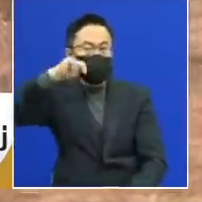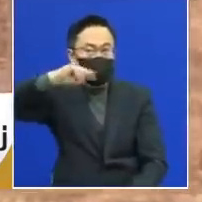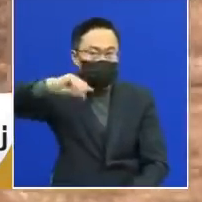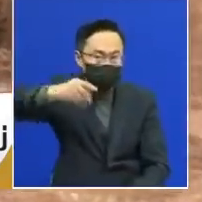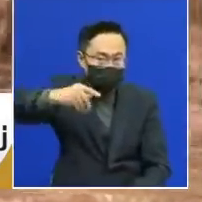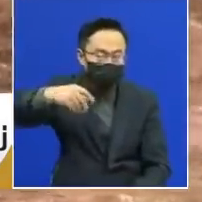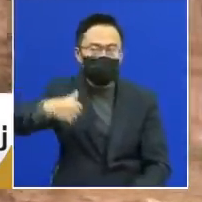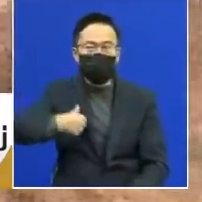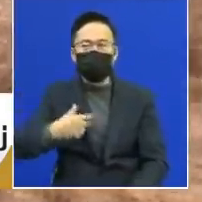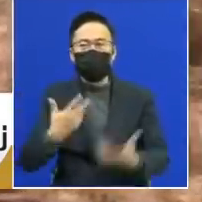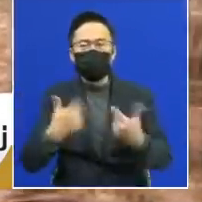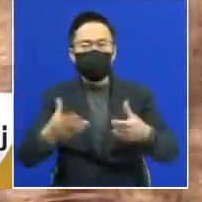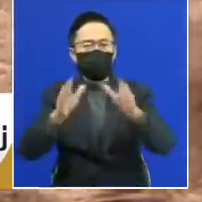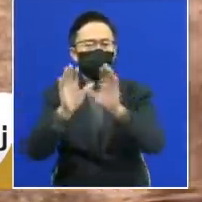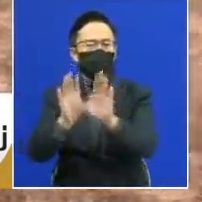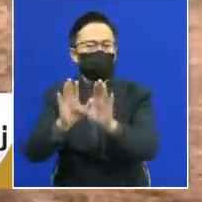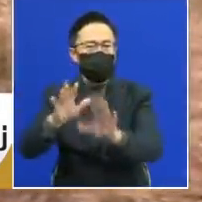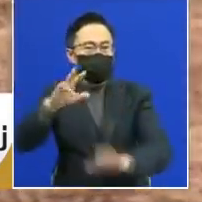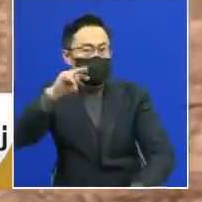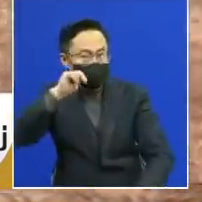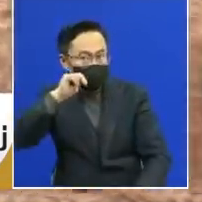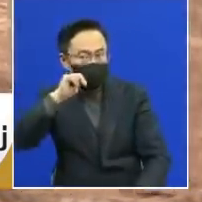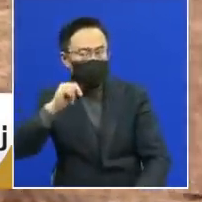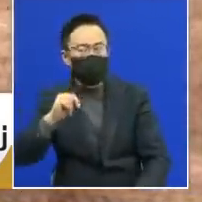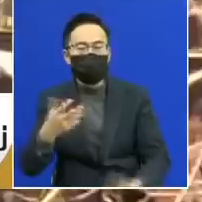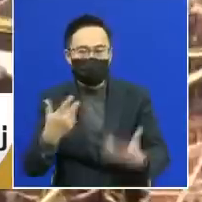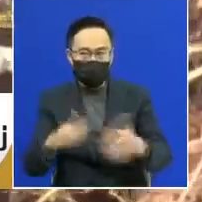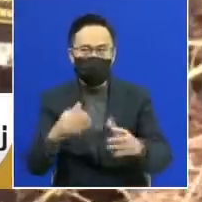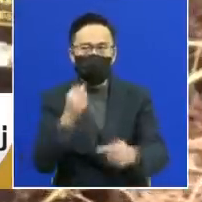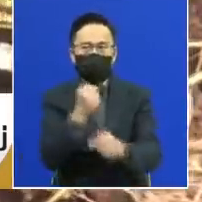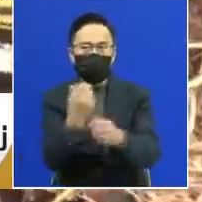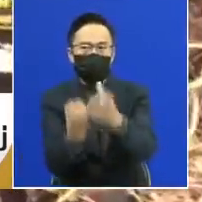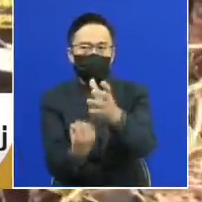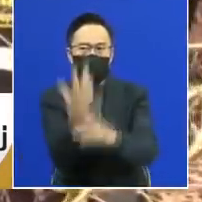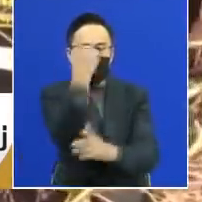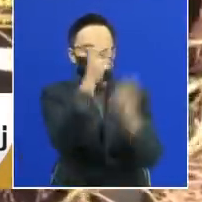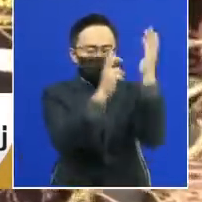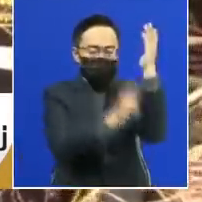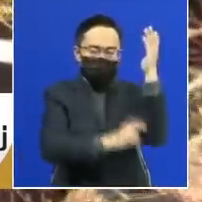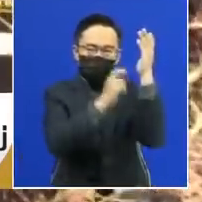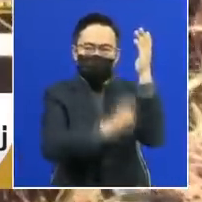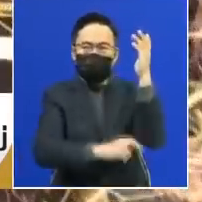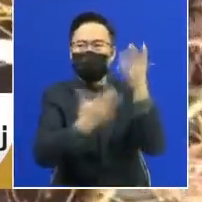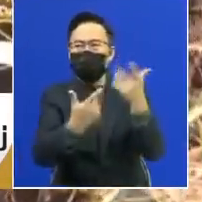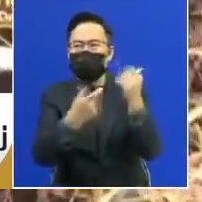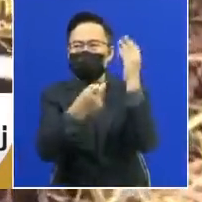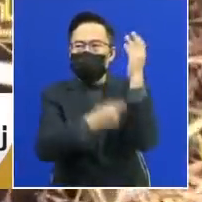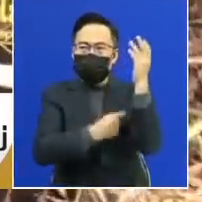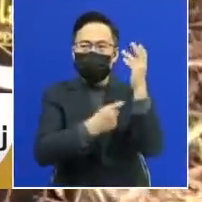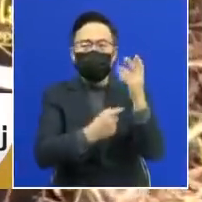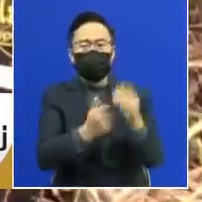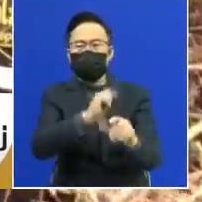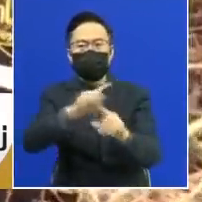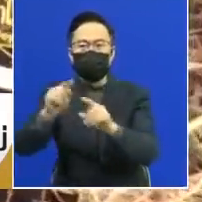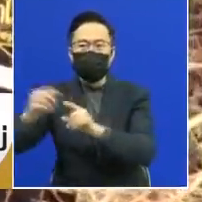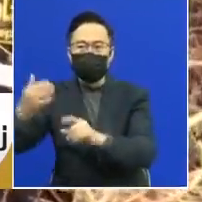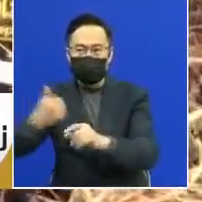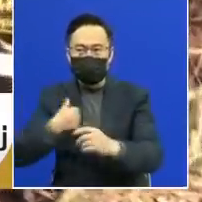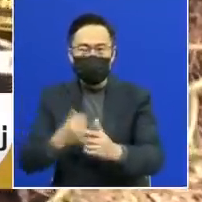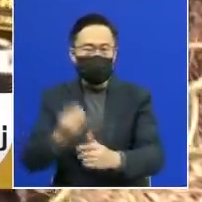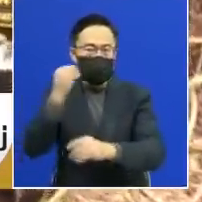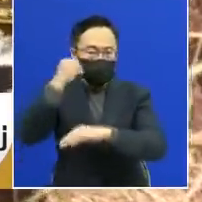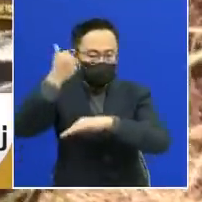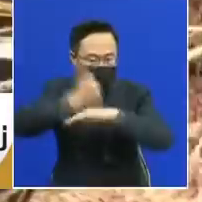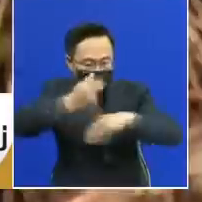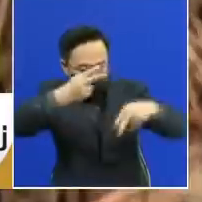ามีหอคอยแท้งน้ำนะฮะสอบถามจากผู้ใหญ่บ้านบ้านน้ำพุหินลาดซึ่งร่วมตรวจส